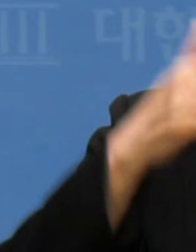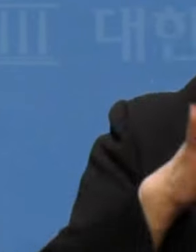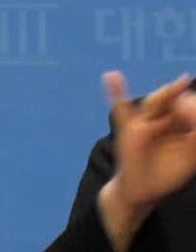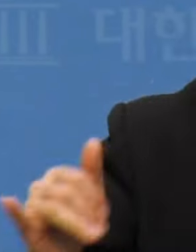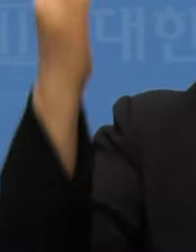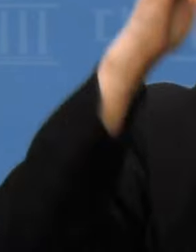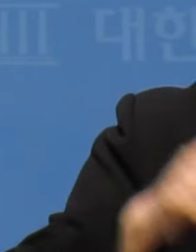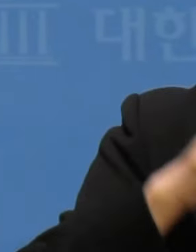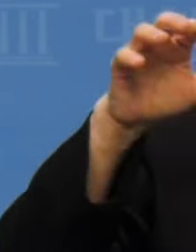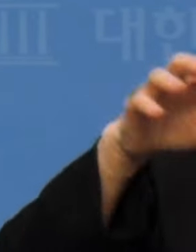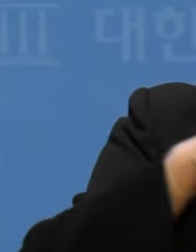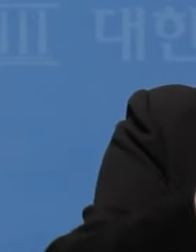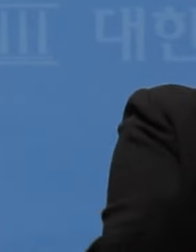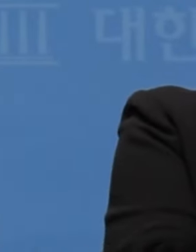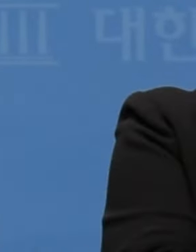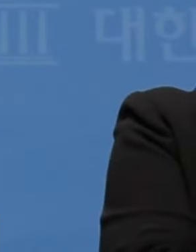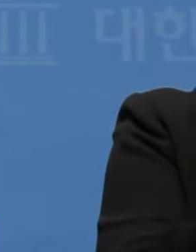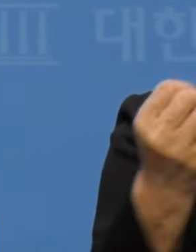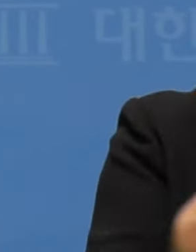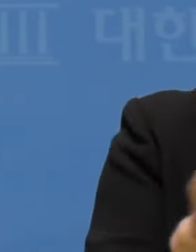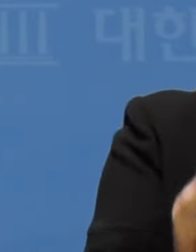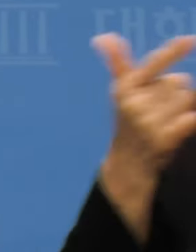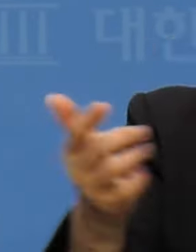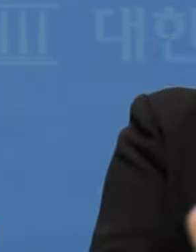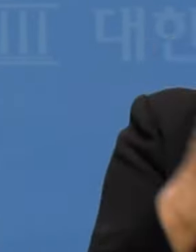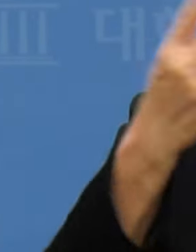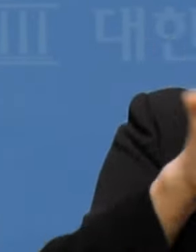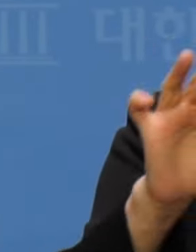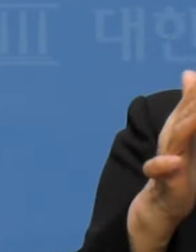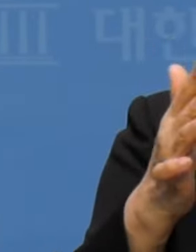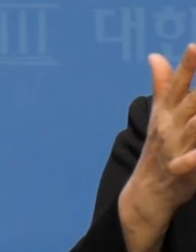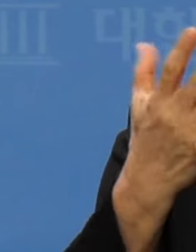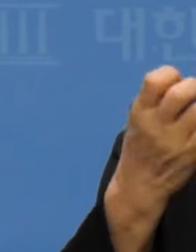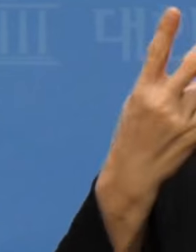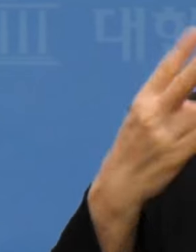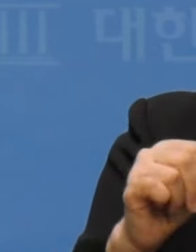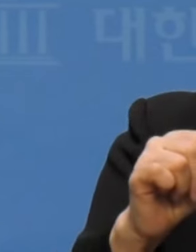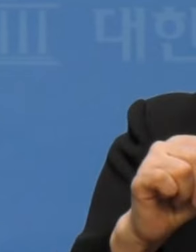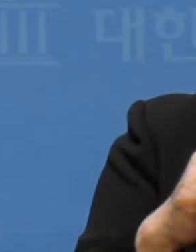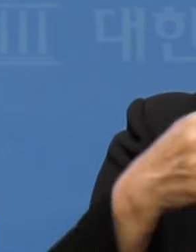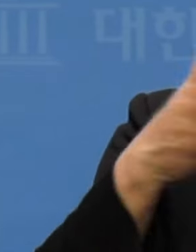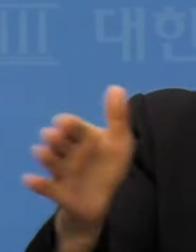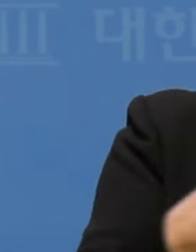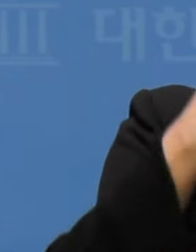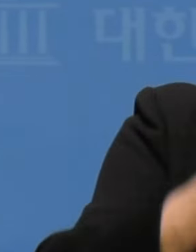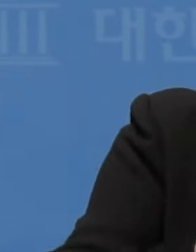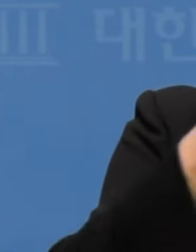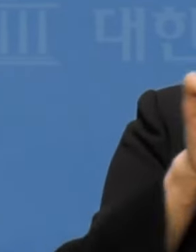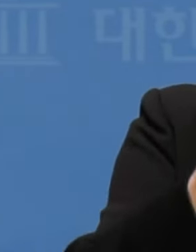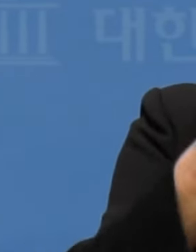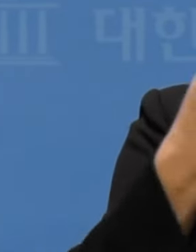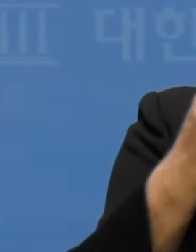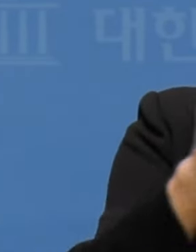중국인들의 국내 보유 토지는 지난해 상반기 기준 약 2,082만 제곱미터, 7년 사이